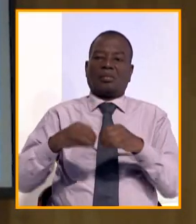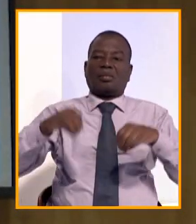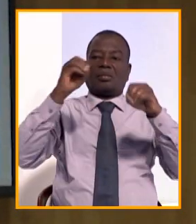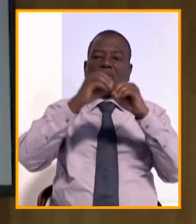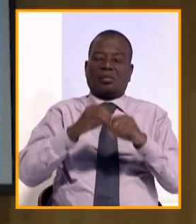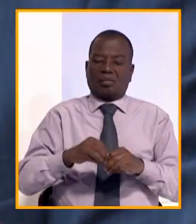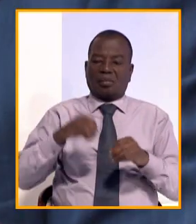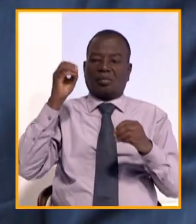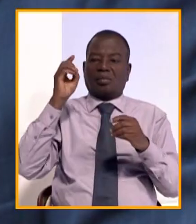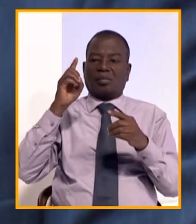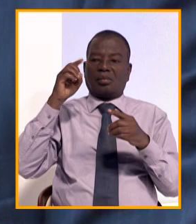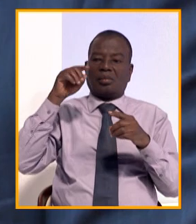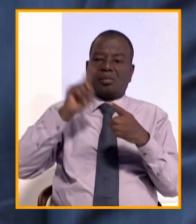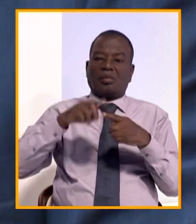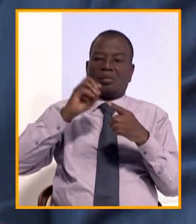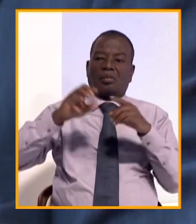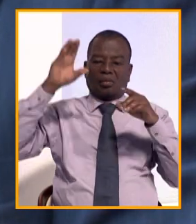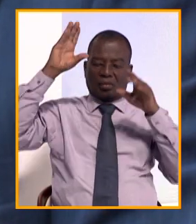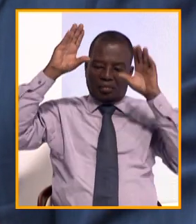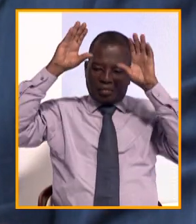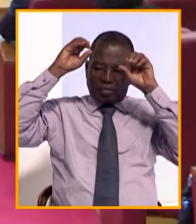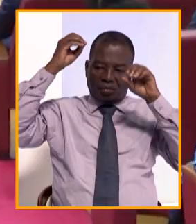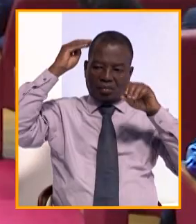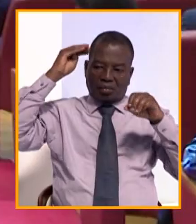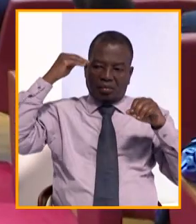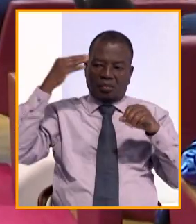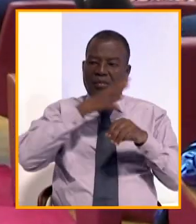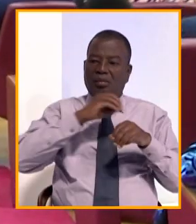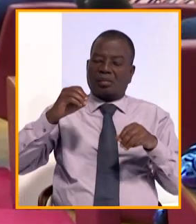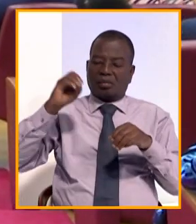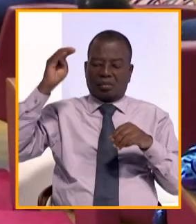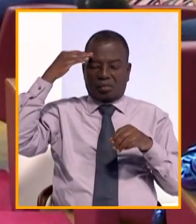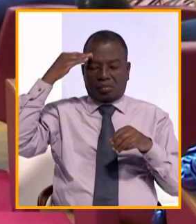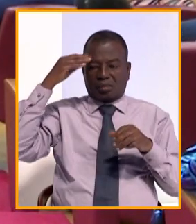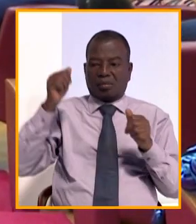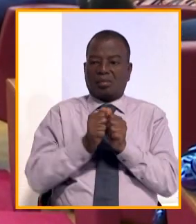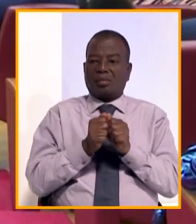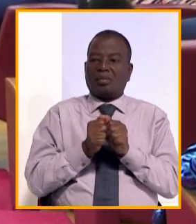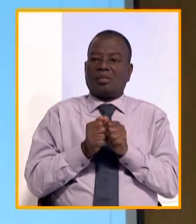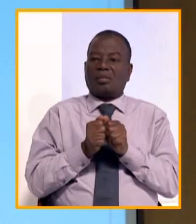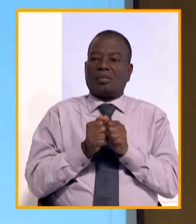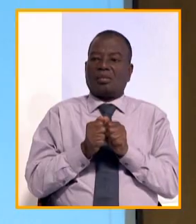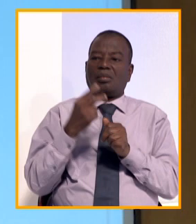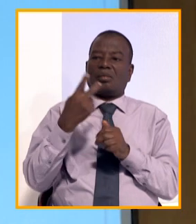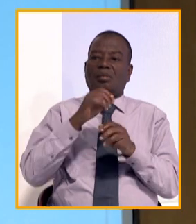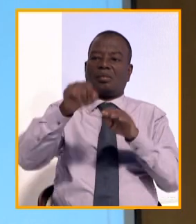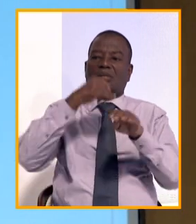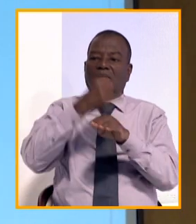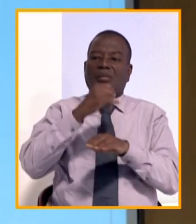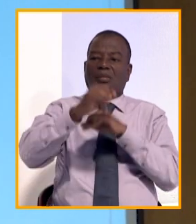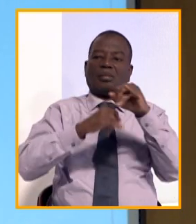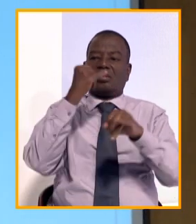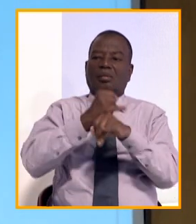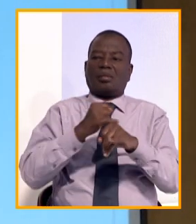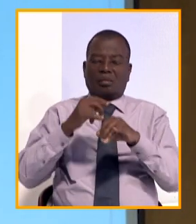de la primature par la présidence de la République et le ministère du Plan et du Développement en collaboration avec deux institutions